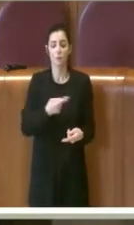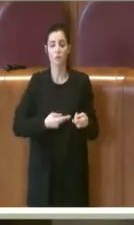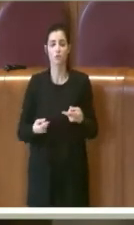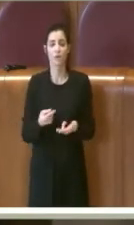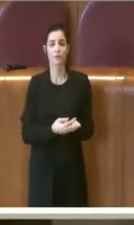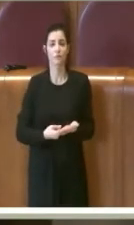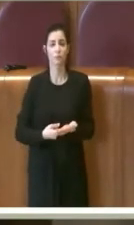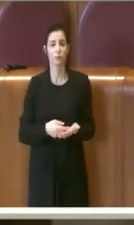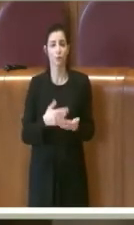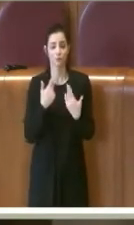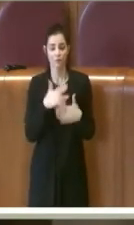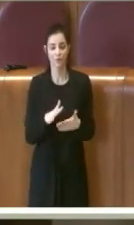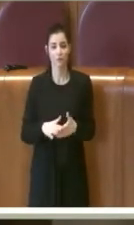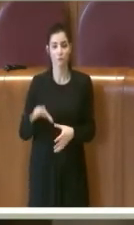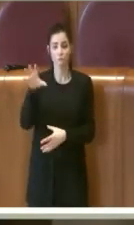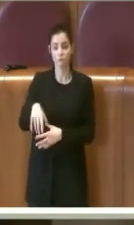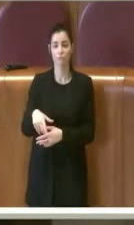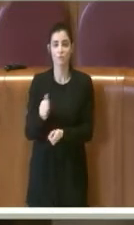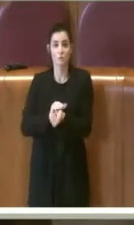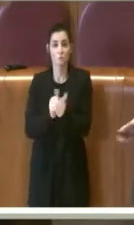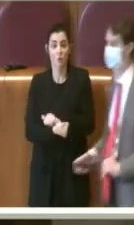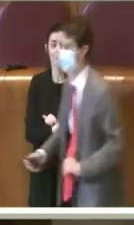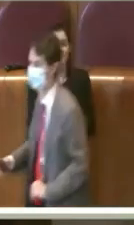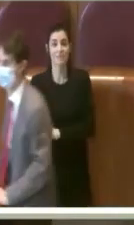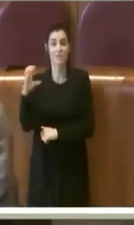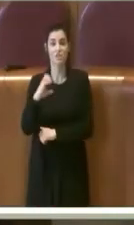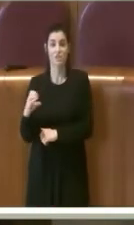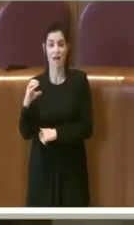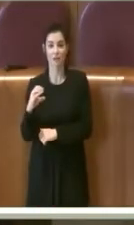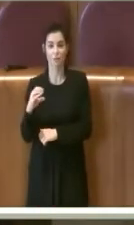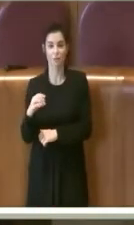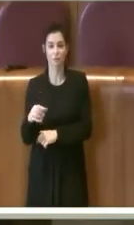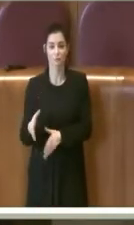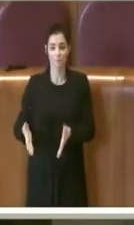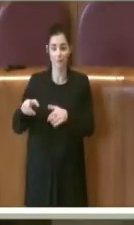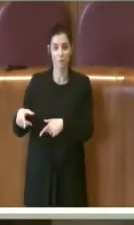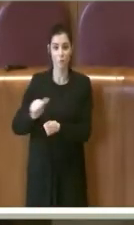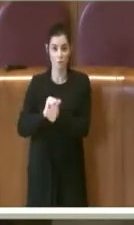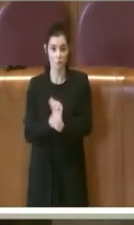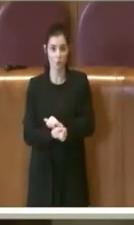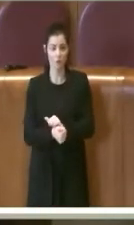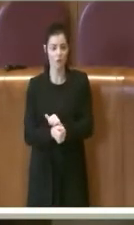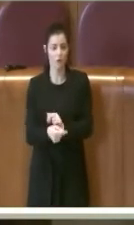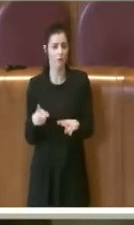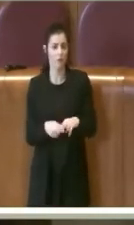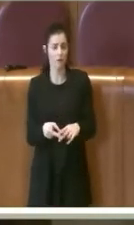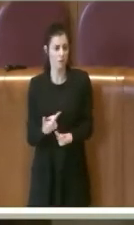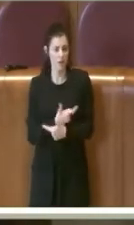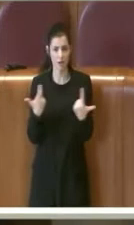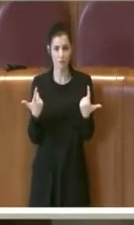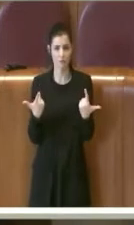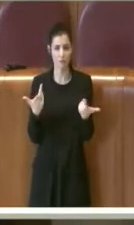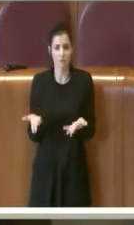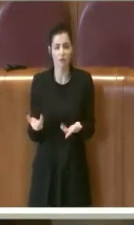progettazione per completare l'impianto sportivo di Cesano, il palazzetto sportivo di Cesano, anche questa cosa gravissima, perché